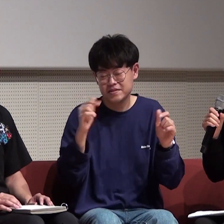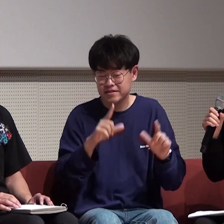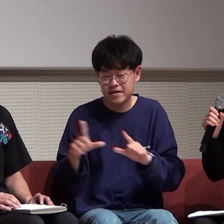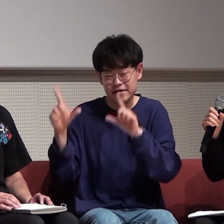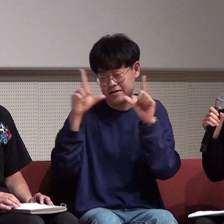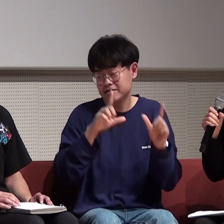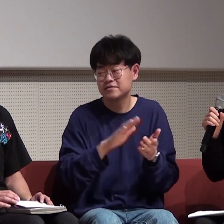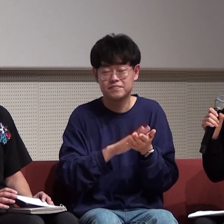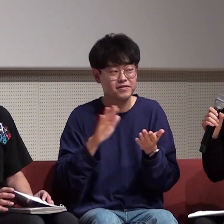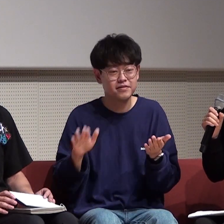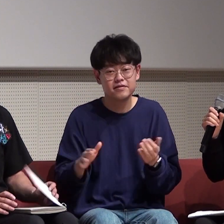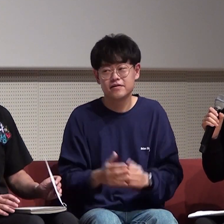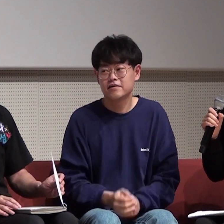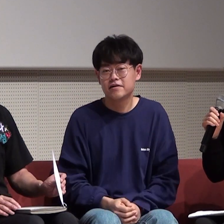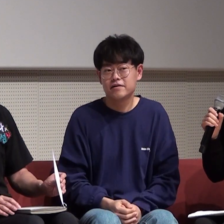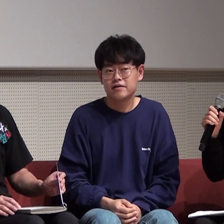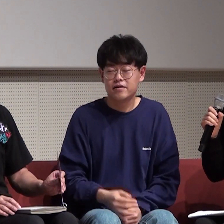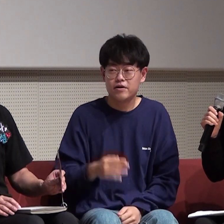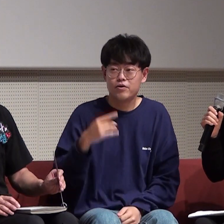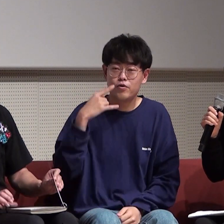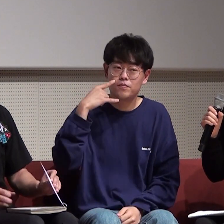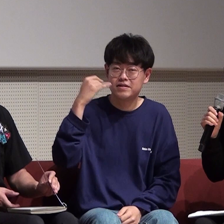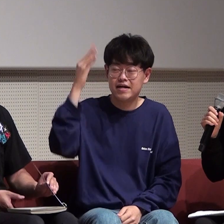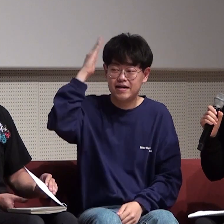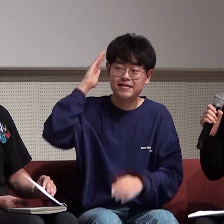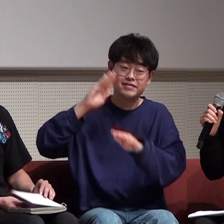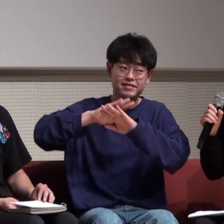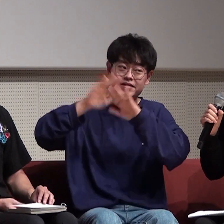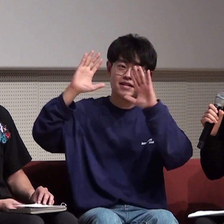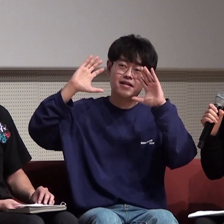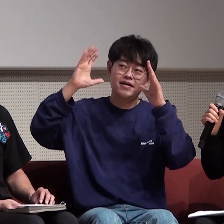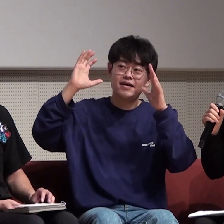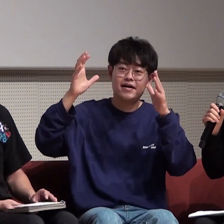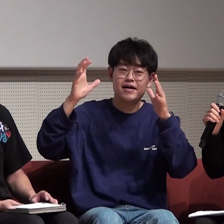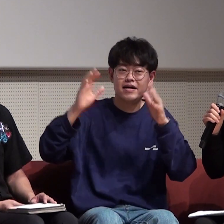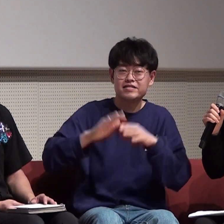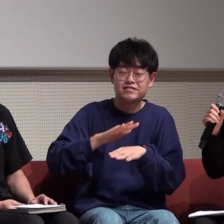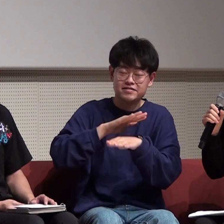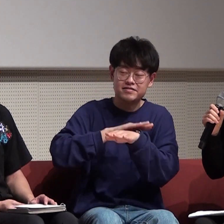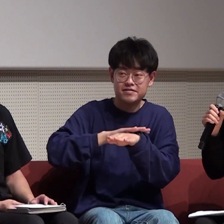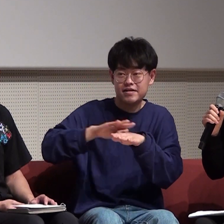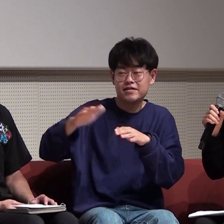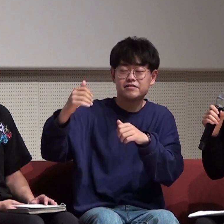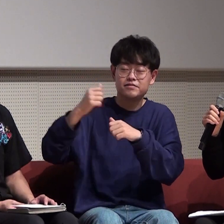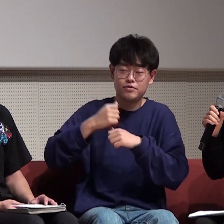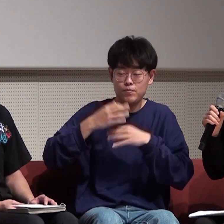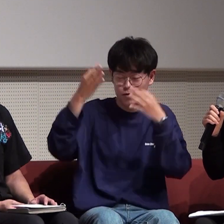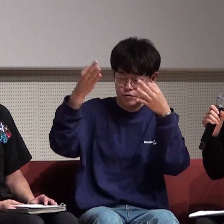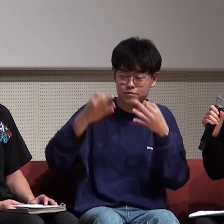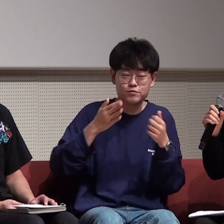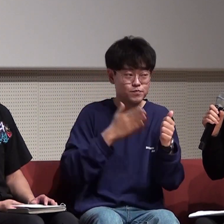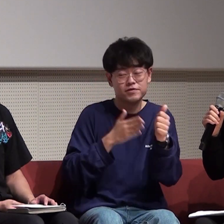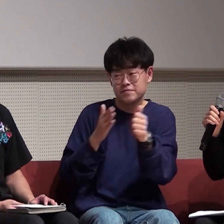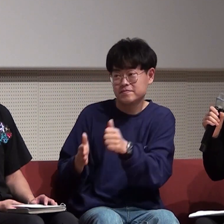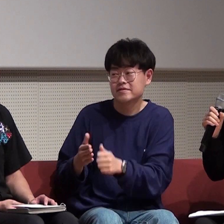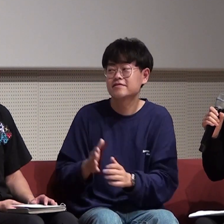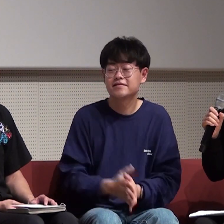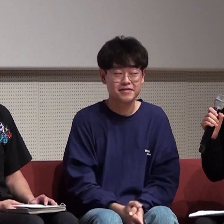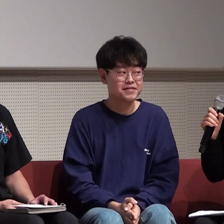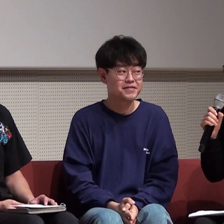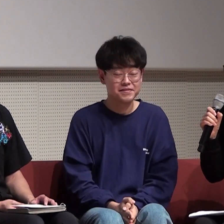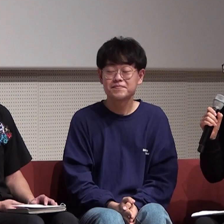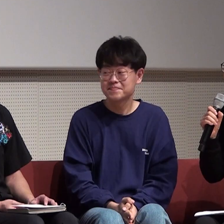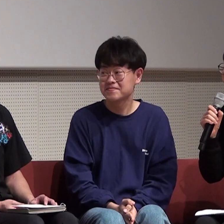있는 그런 사람으로 살겠습니다. 어머니 하늘나라에서 저 잘 지켜봐